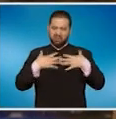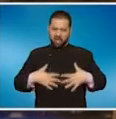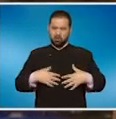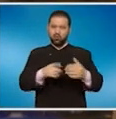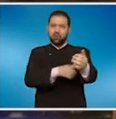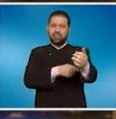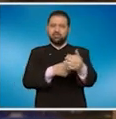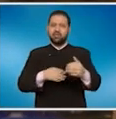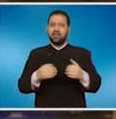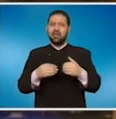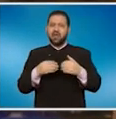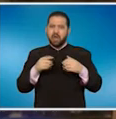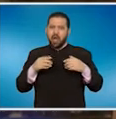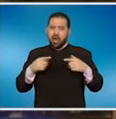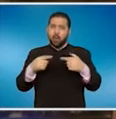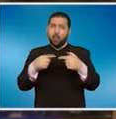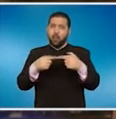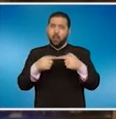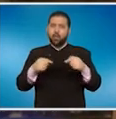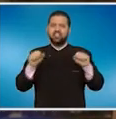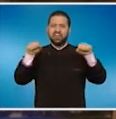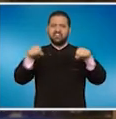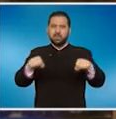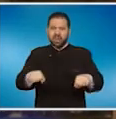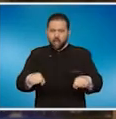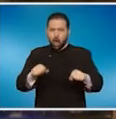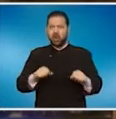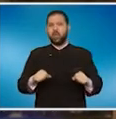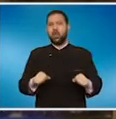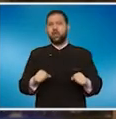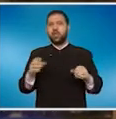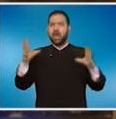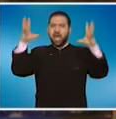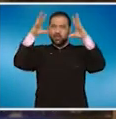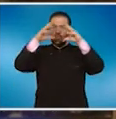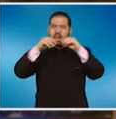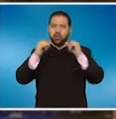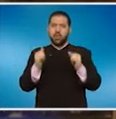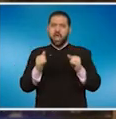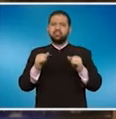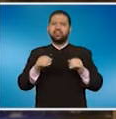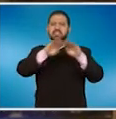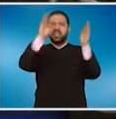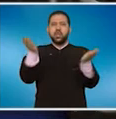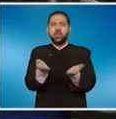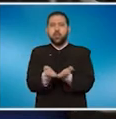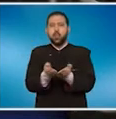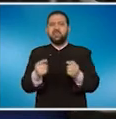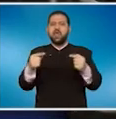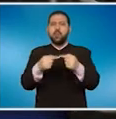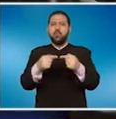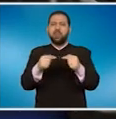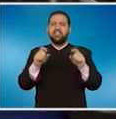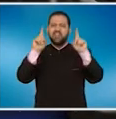împotriva începătoriilor, împotriva stăpâniilor, împotriva stăpânitorilor întunericului acestui veac,